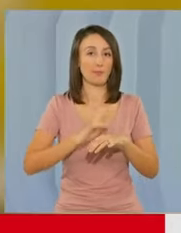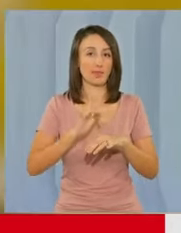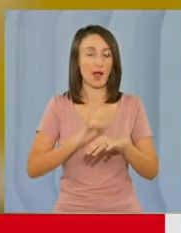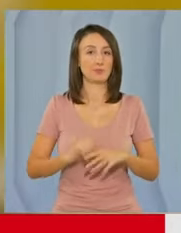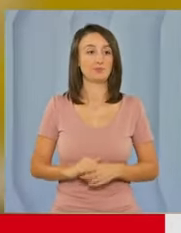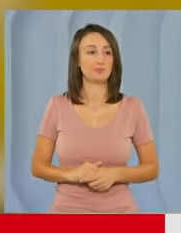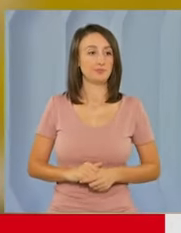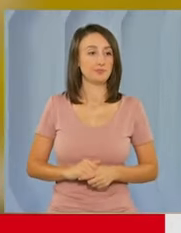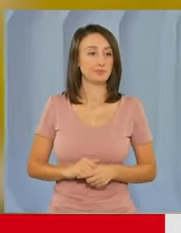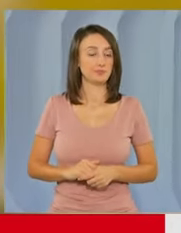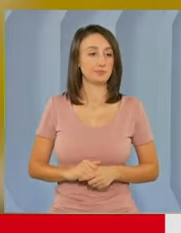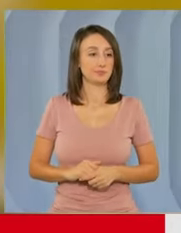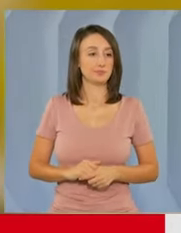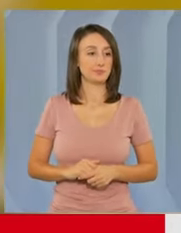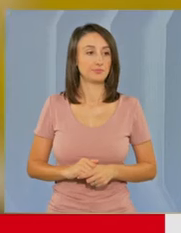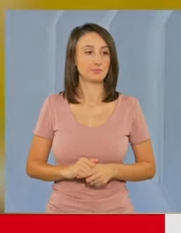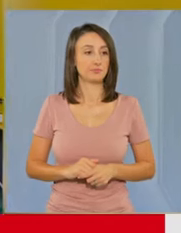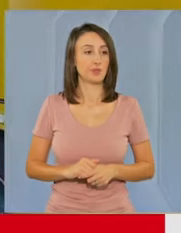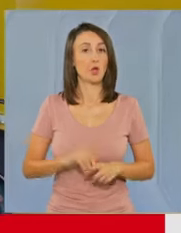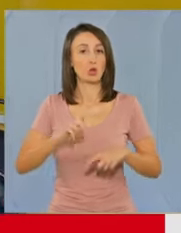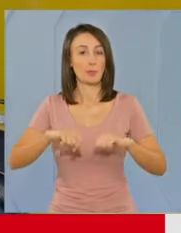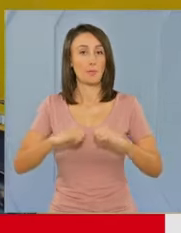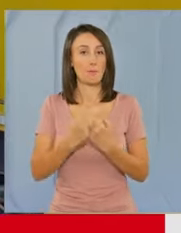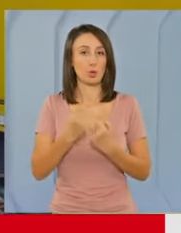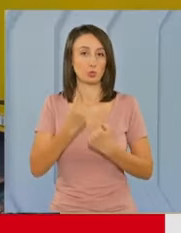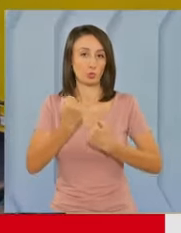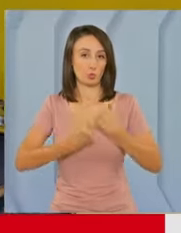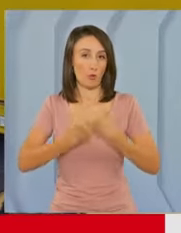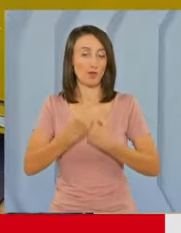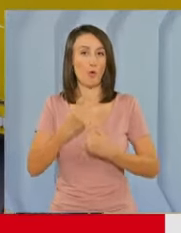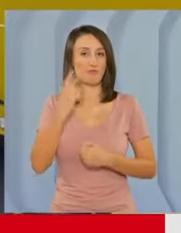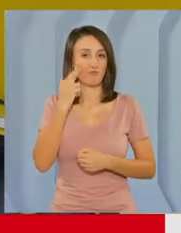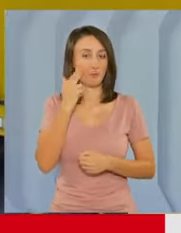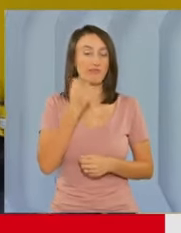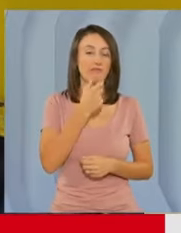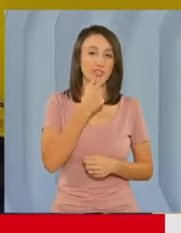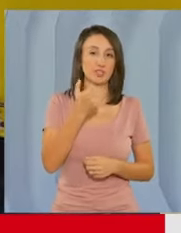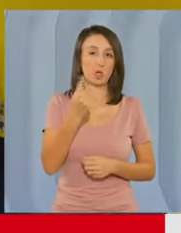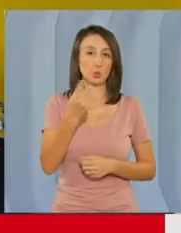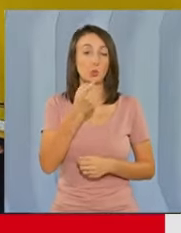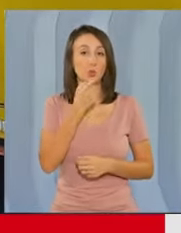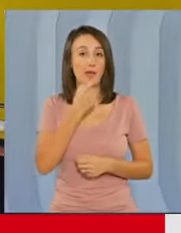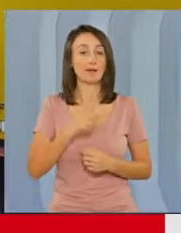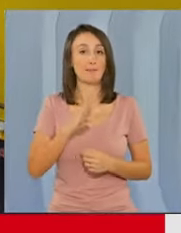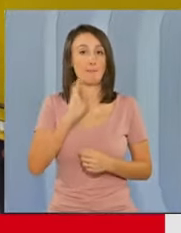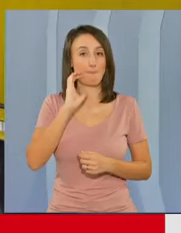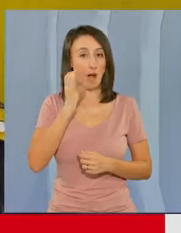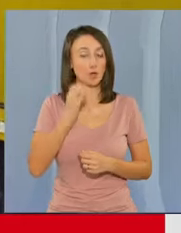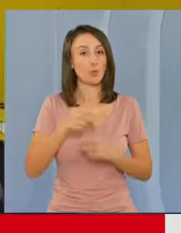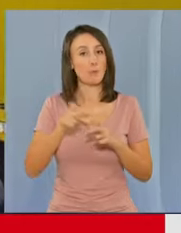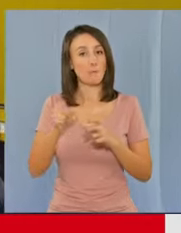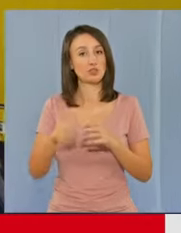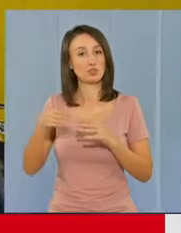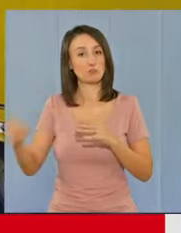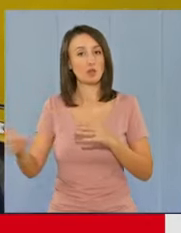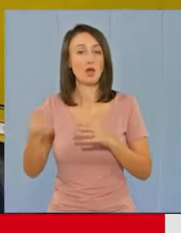descarcerare pentru scoaterea lor în urma impactului unul dintre șoferi dar și o femeie în vârstă de 61 de ani din județul Bacău pasageri în